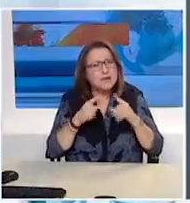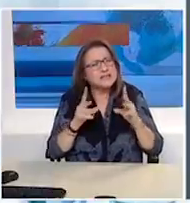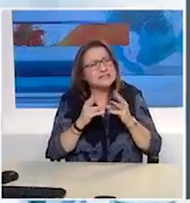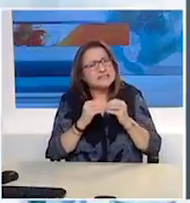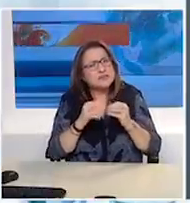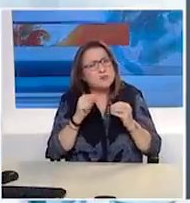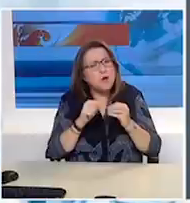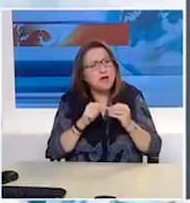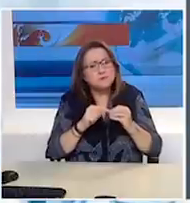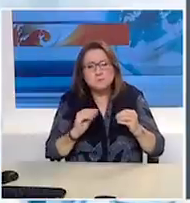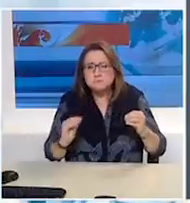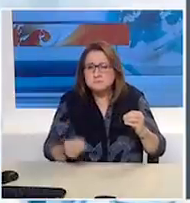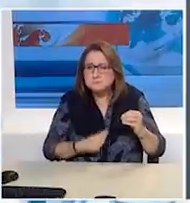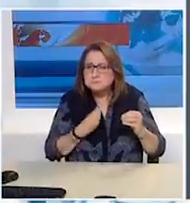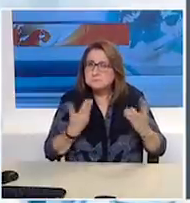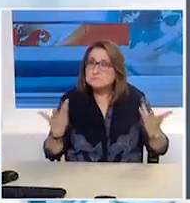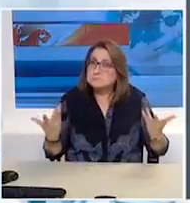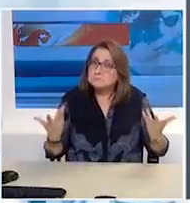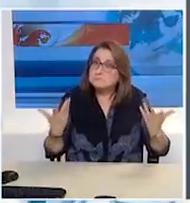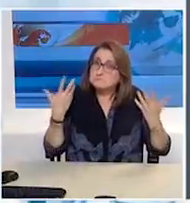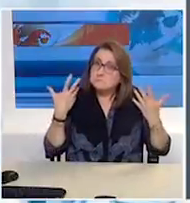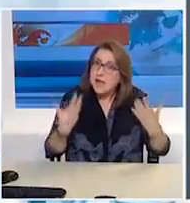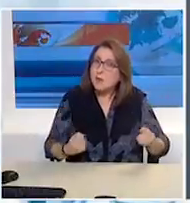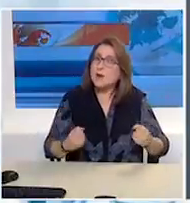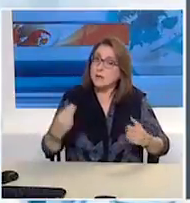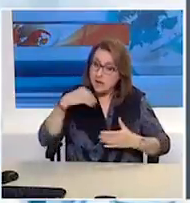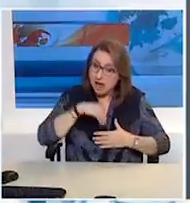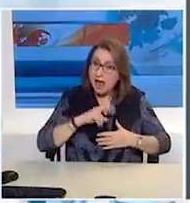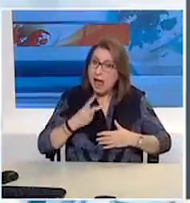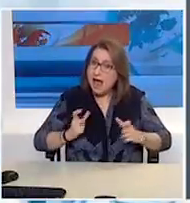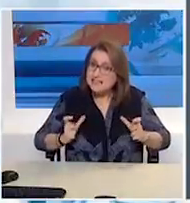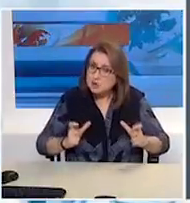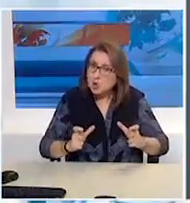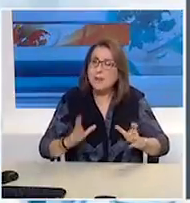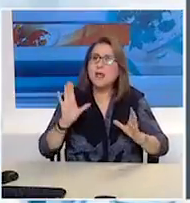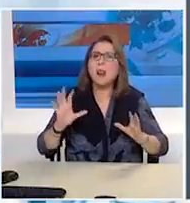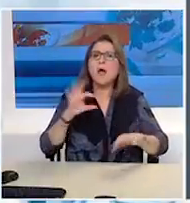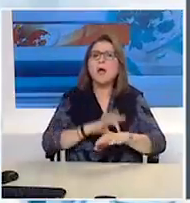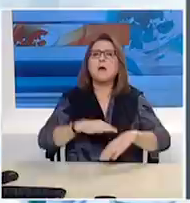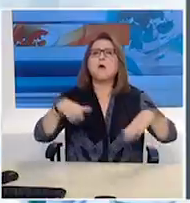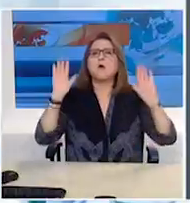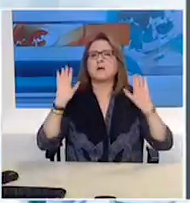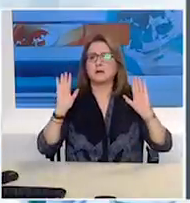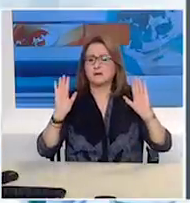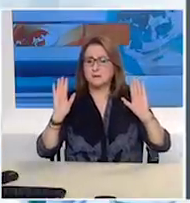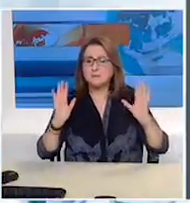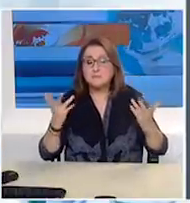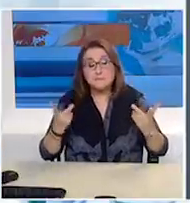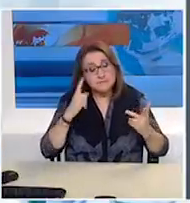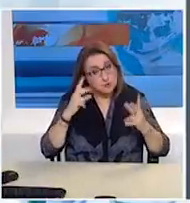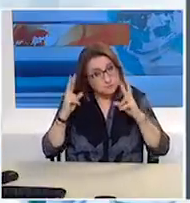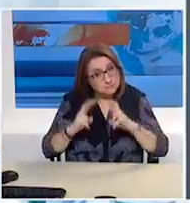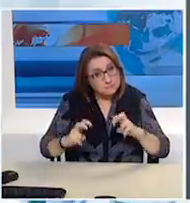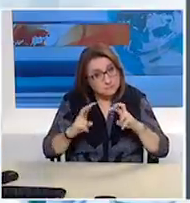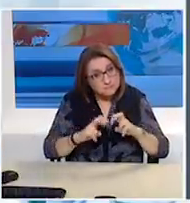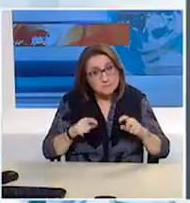μόνο θετικά αντισώματα για τον ιό, όχι ενεργό νόσο. Άρα είναι πάρα πολύ δύσκολο να ξεδιαλύνει κανείς περί τίνος ακριβώς πρόκειται. Είναι